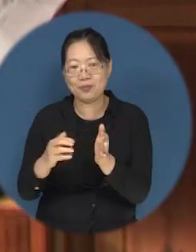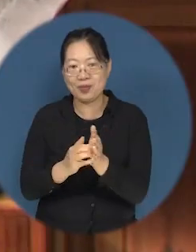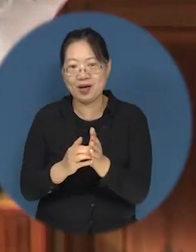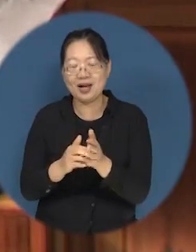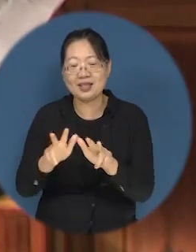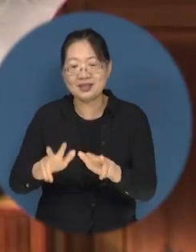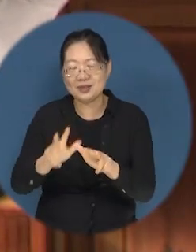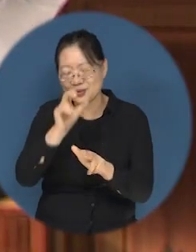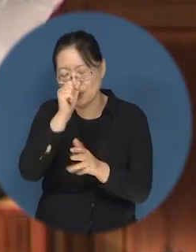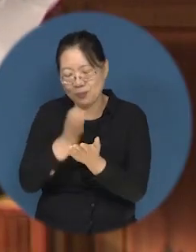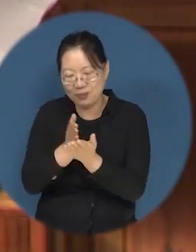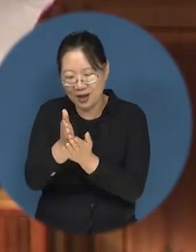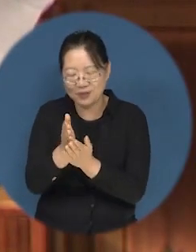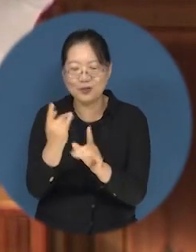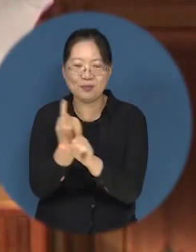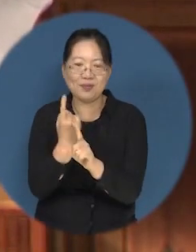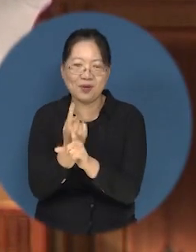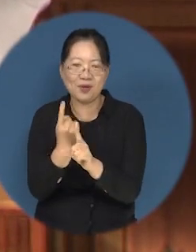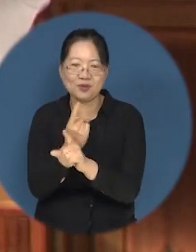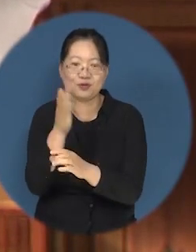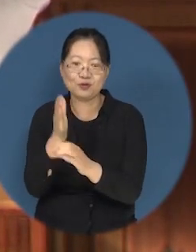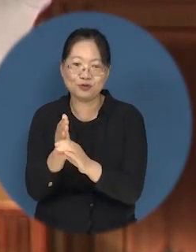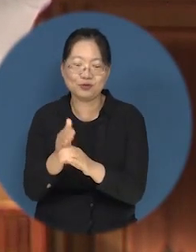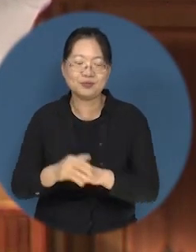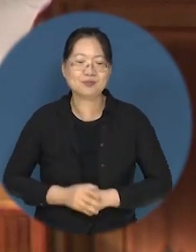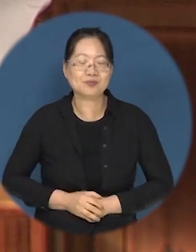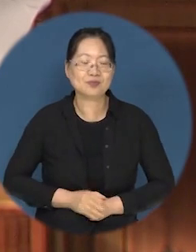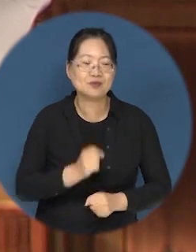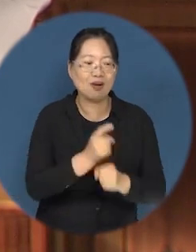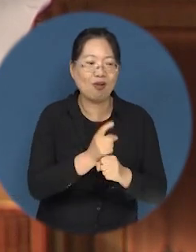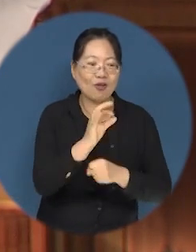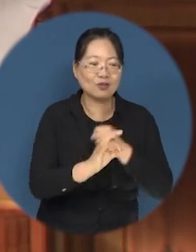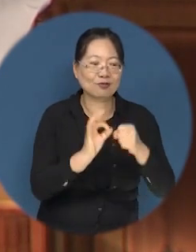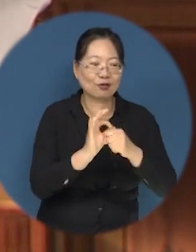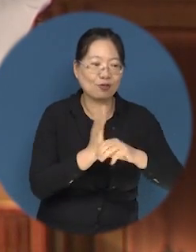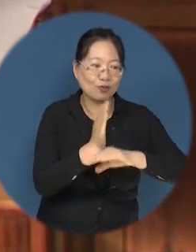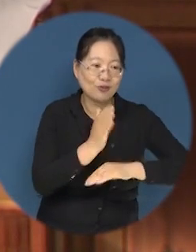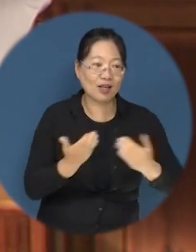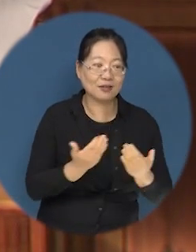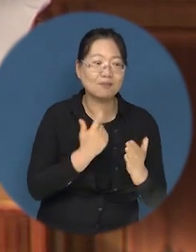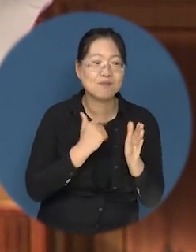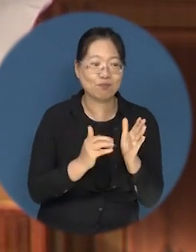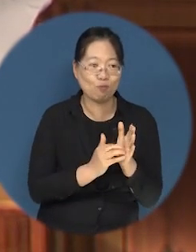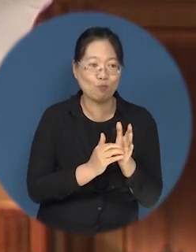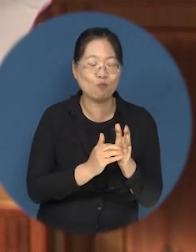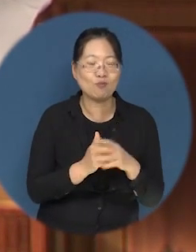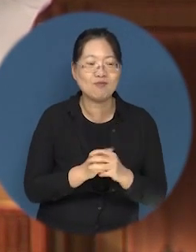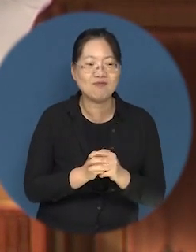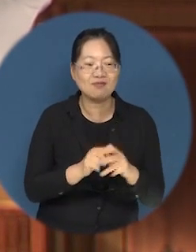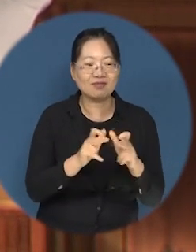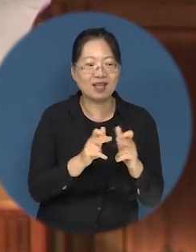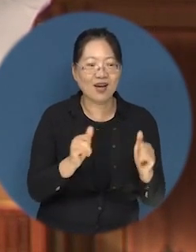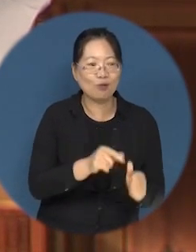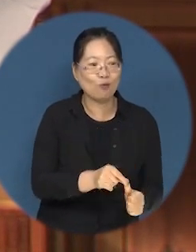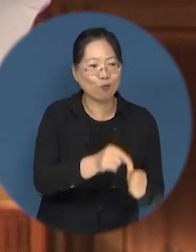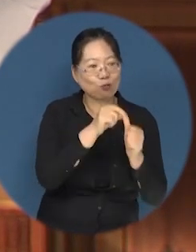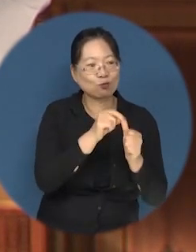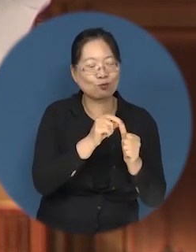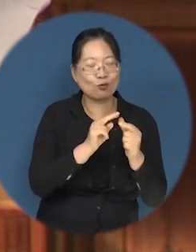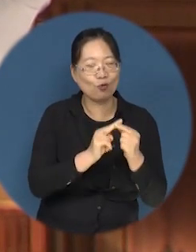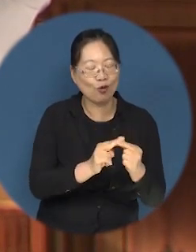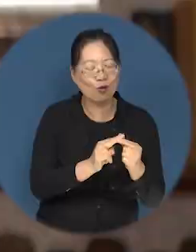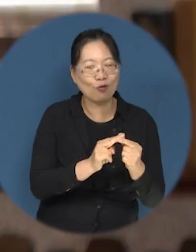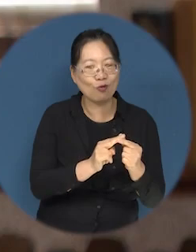좋은 쪽으로 계속 이게 선순환이 될 수 있는 것 같습니다. 뭐 벌써 한 10년 넘게 이걸 하시다 보니까 네. 이제 장애인